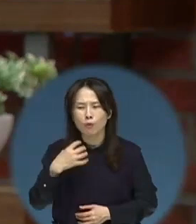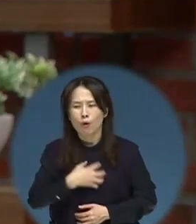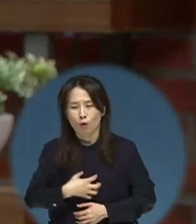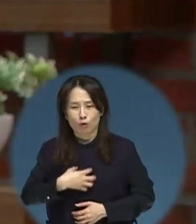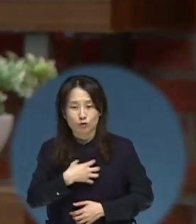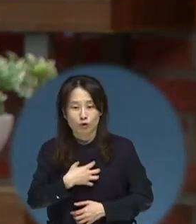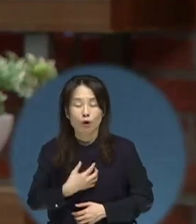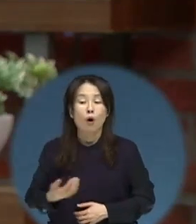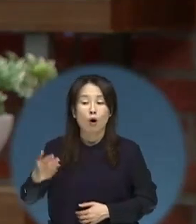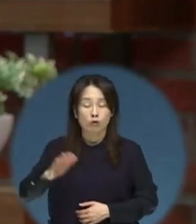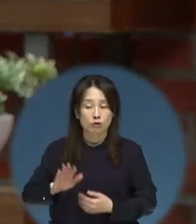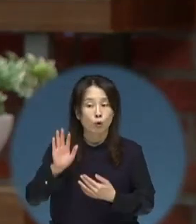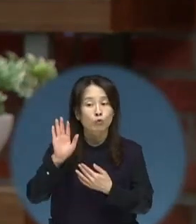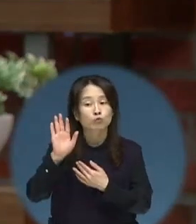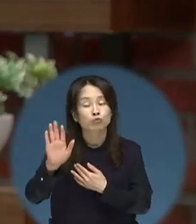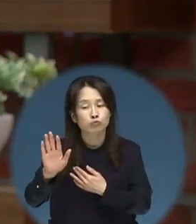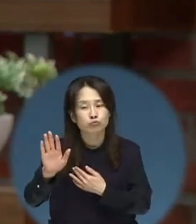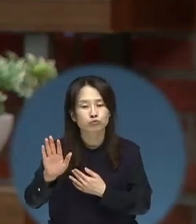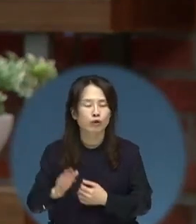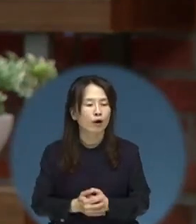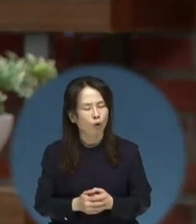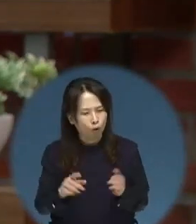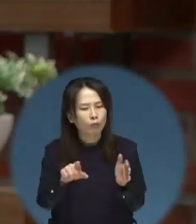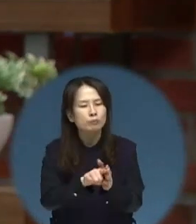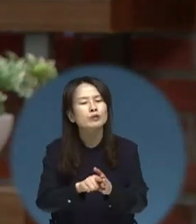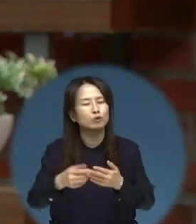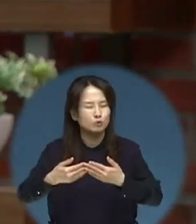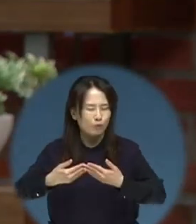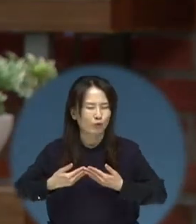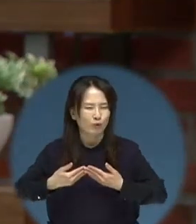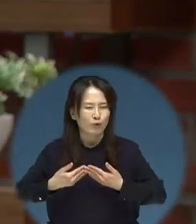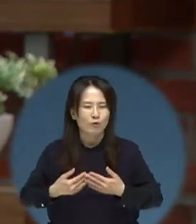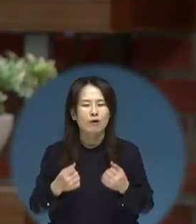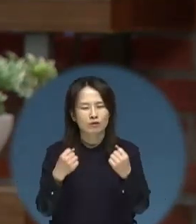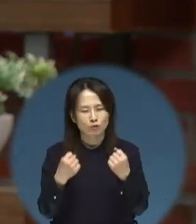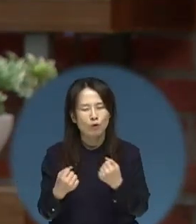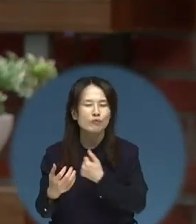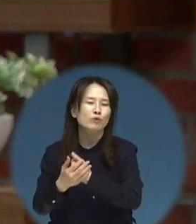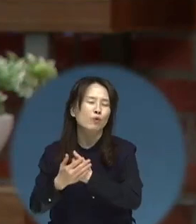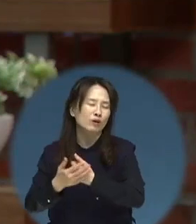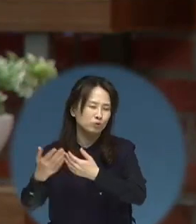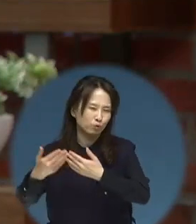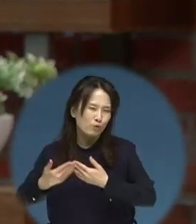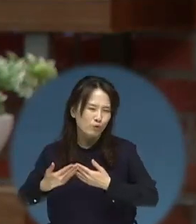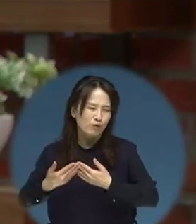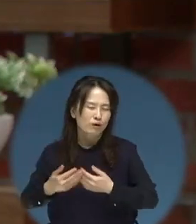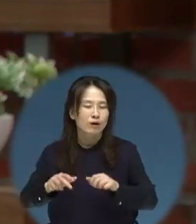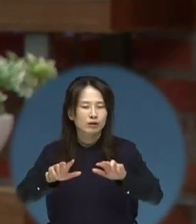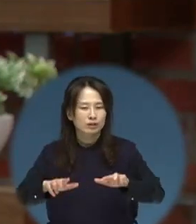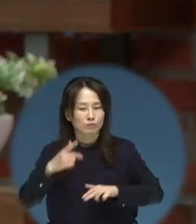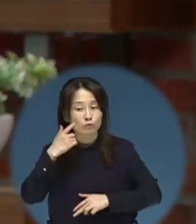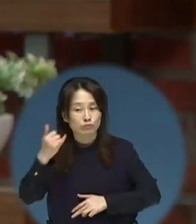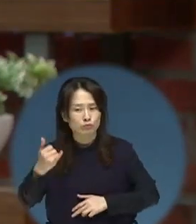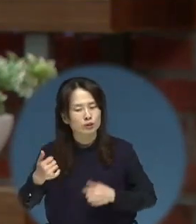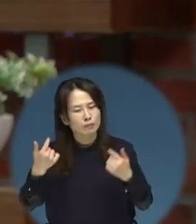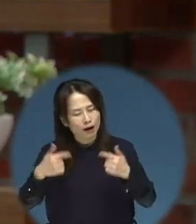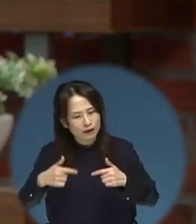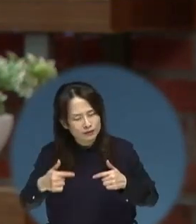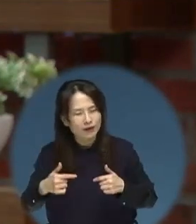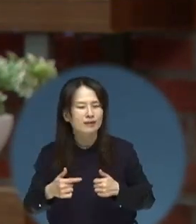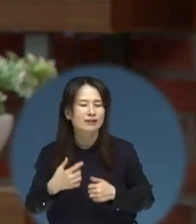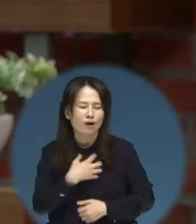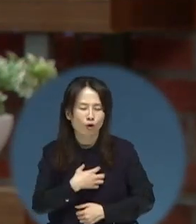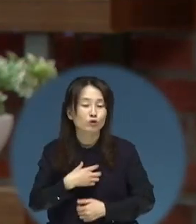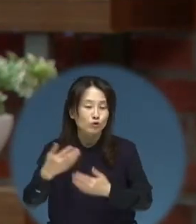이제 신뢰해주시고 믿어주시기 시작하시고 응원해주기 시작하셨죠. 네. 이제 지금도 여전히 걱정하시겠지만 앞에서는 항상 응원해주세요.